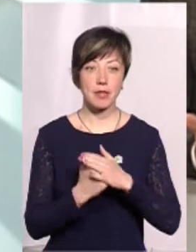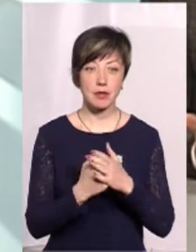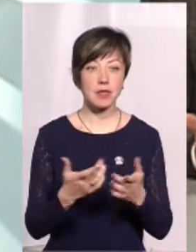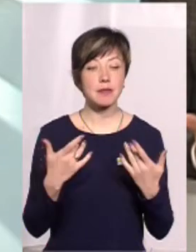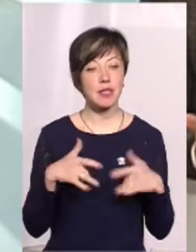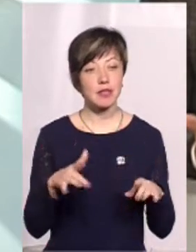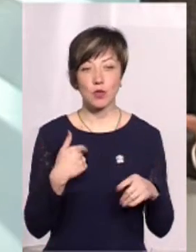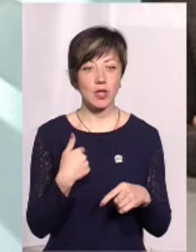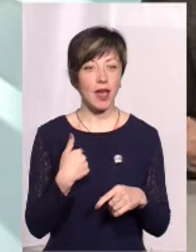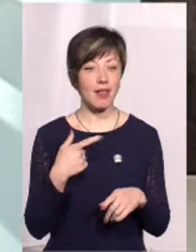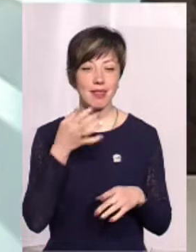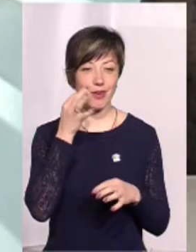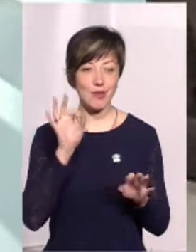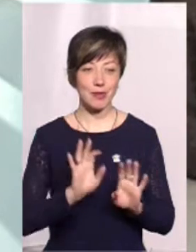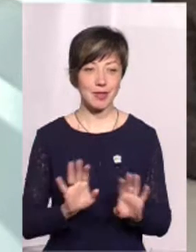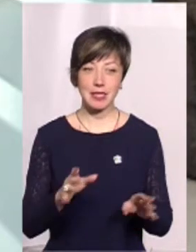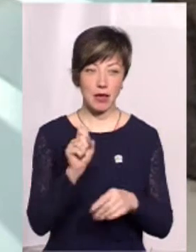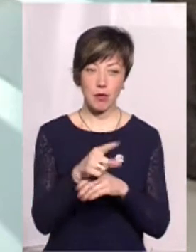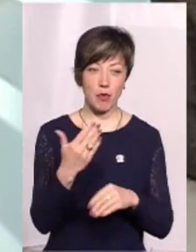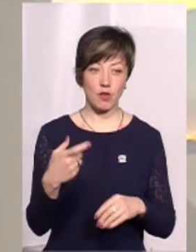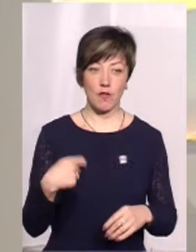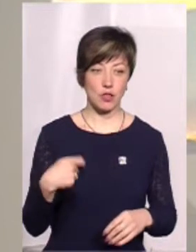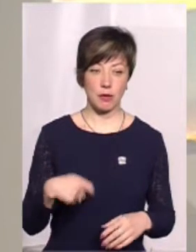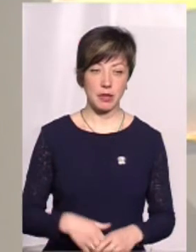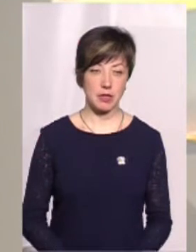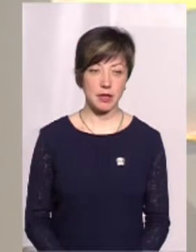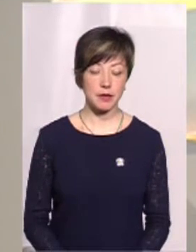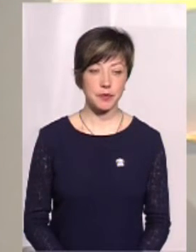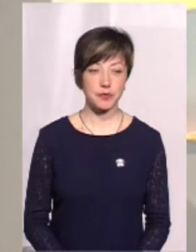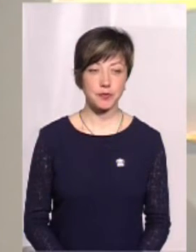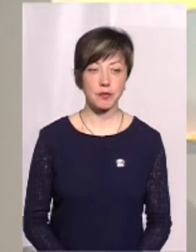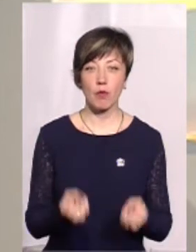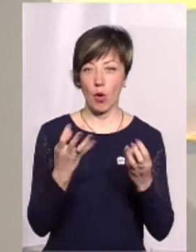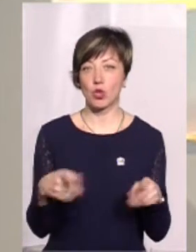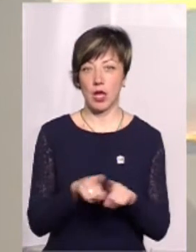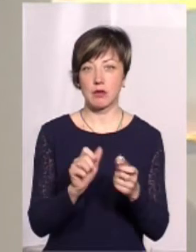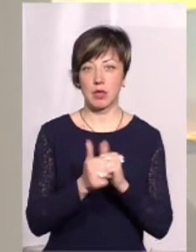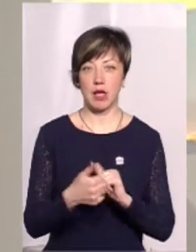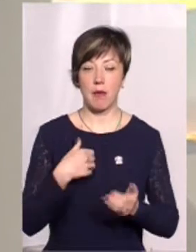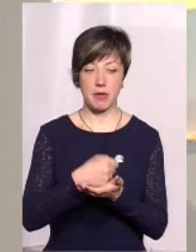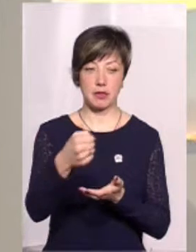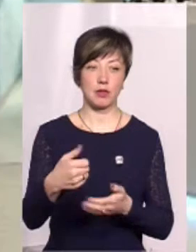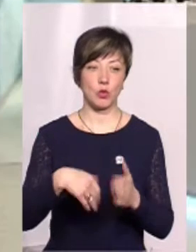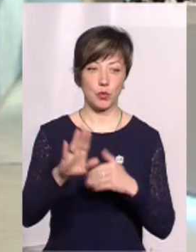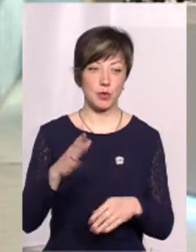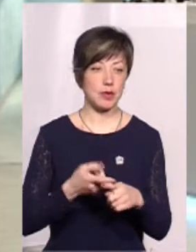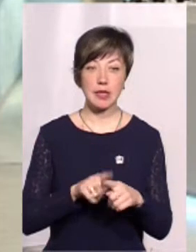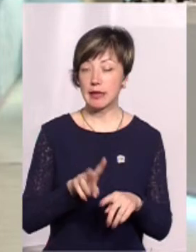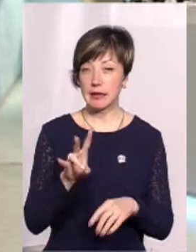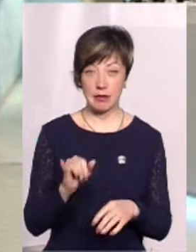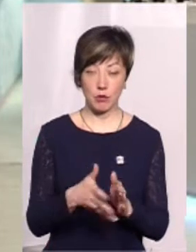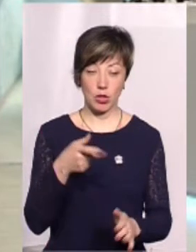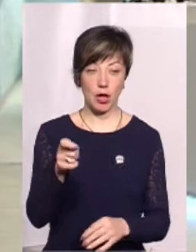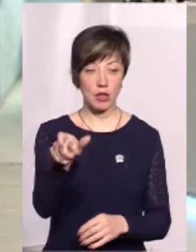звільнити? Бачите, тут вже я. Це не повноваження президента. Просто так, я тебе призначив, ти йди. Президент